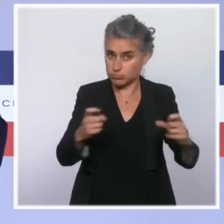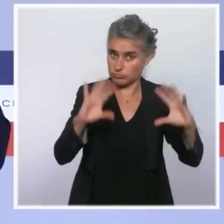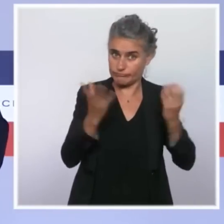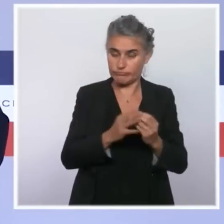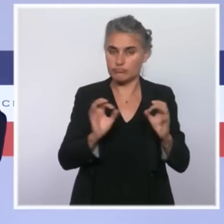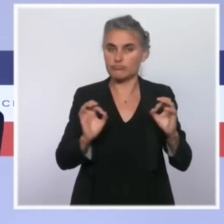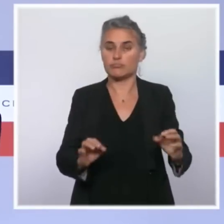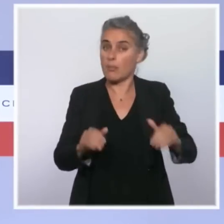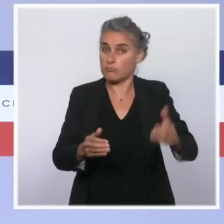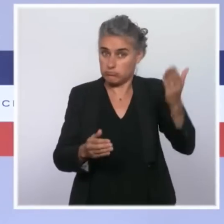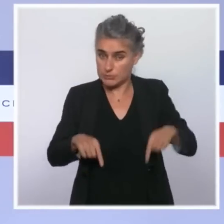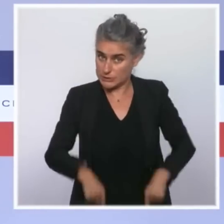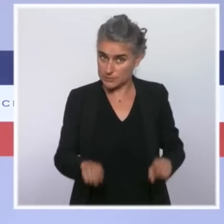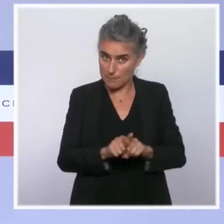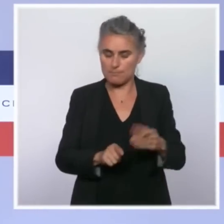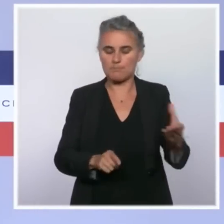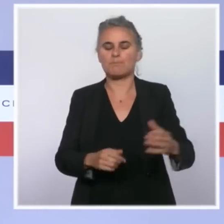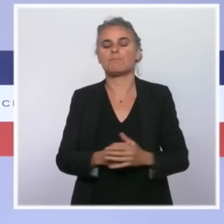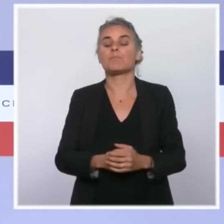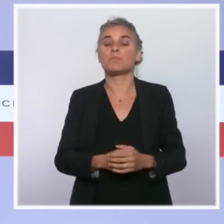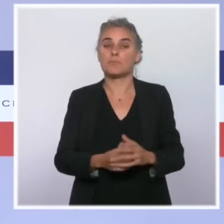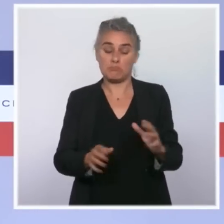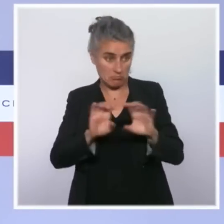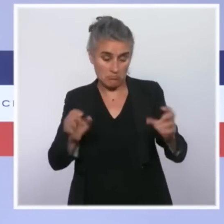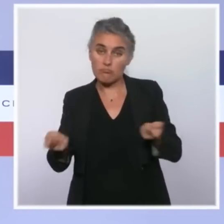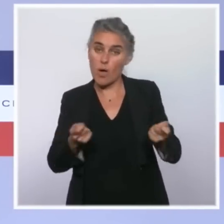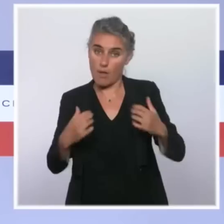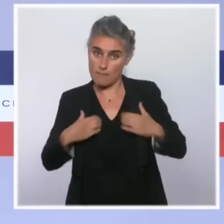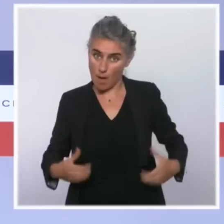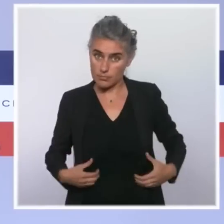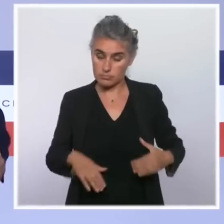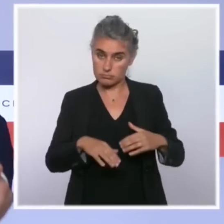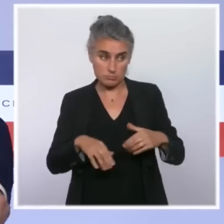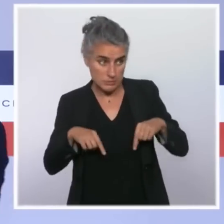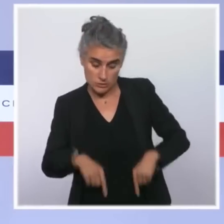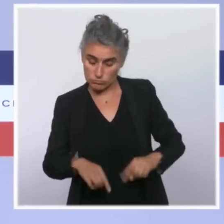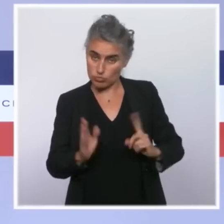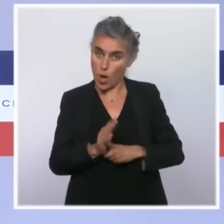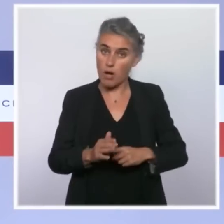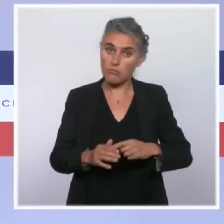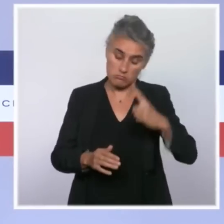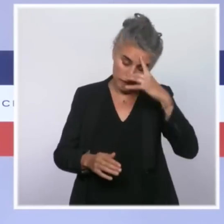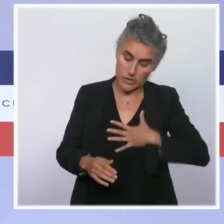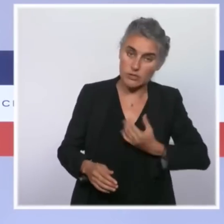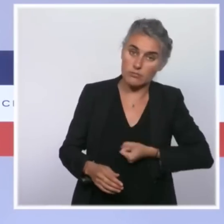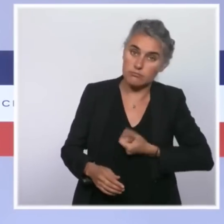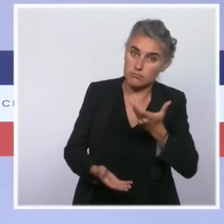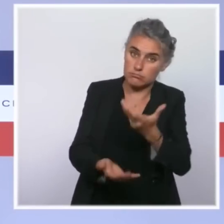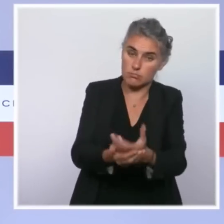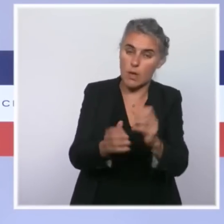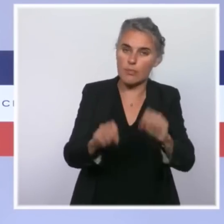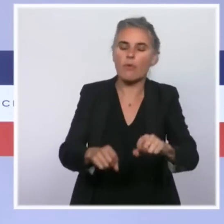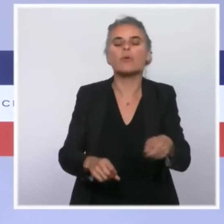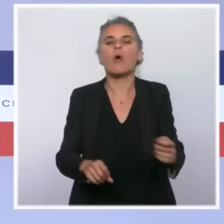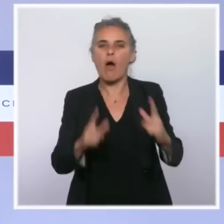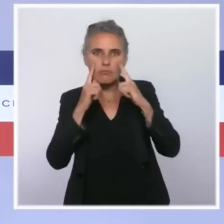local, parlementaire, membre de gouvernement, on peut être amené à exprimer une opinion. On le fait toujours évidemment avec parcimonie, avec